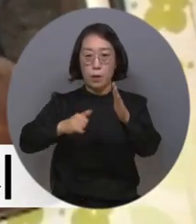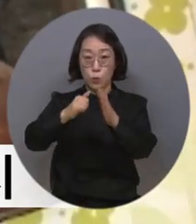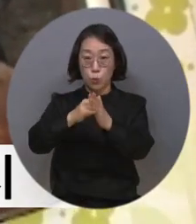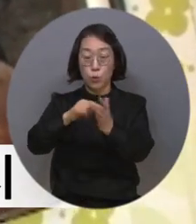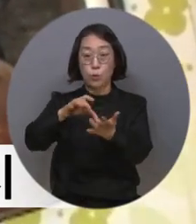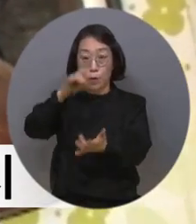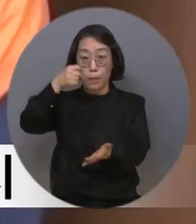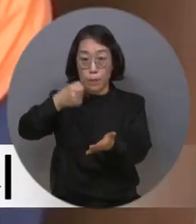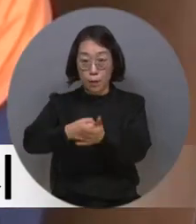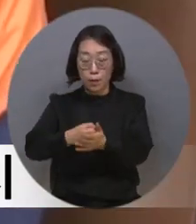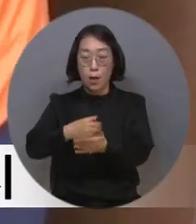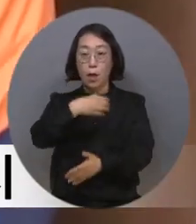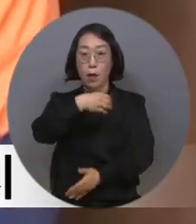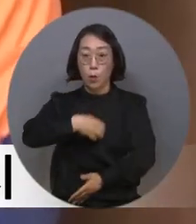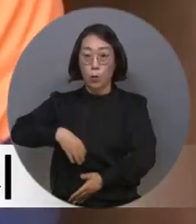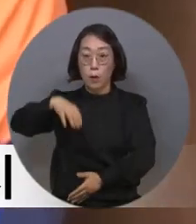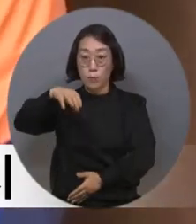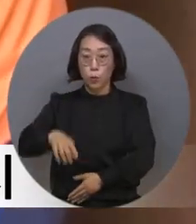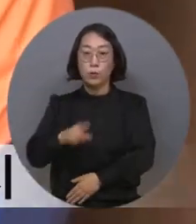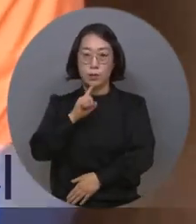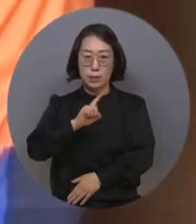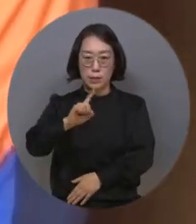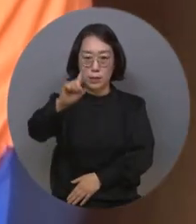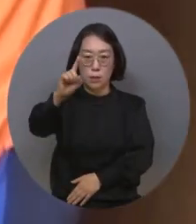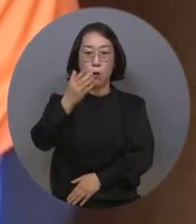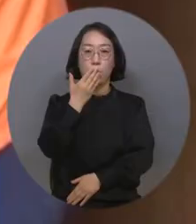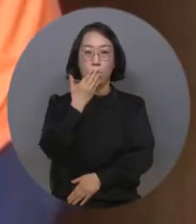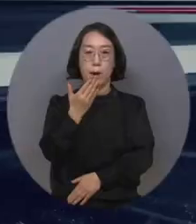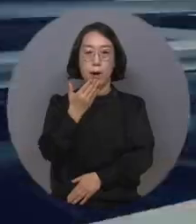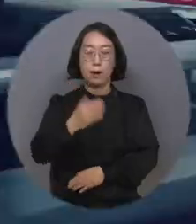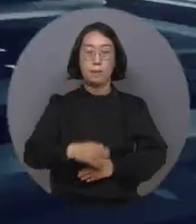신청은 관내 동행정복지센터에서 할 수 있습니다.